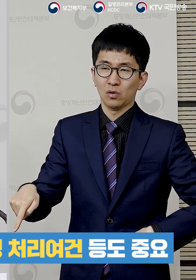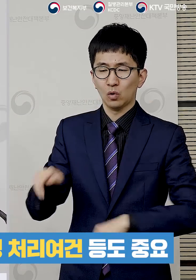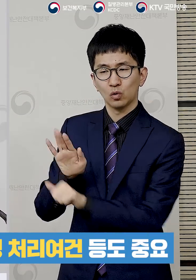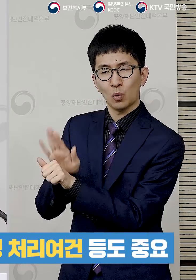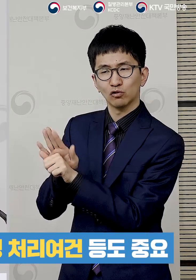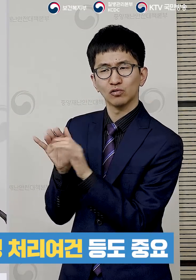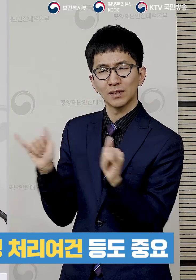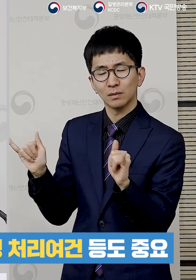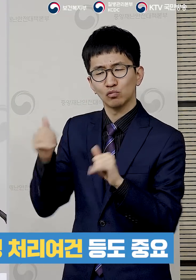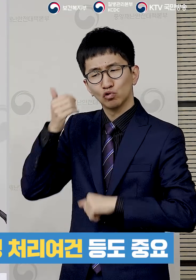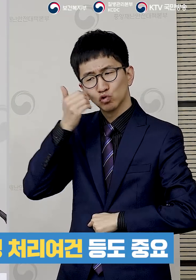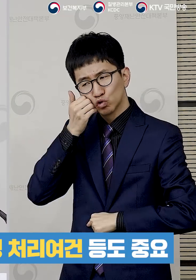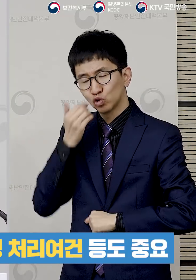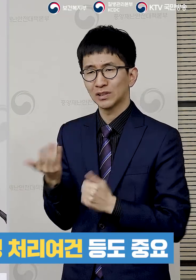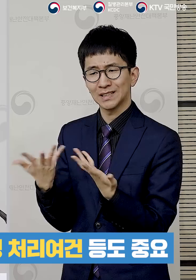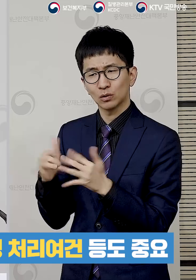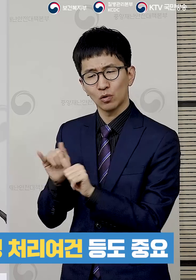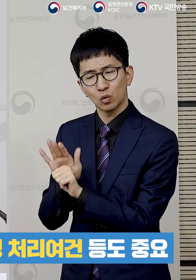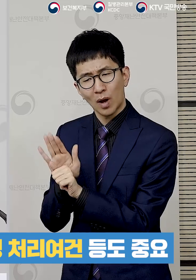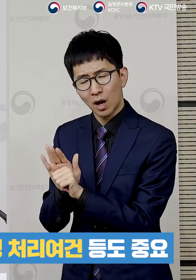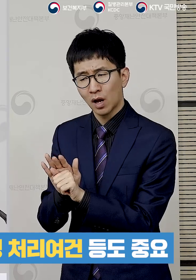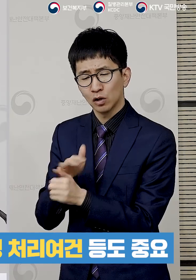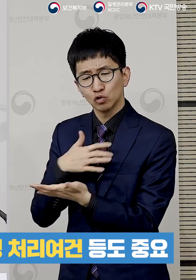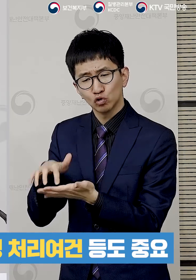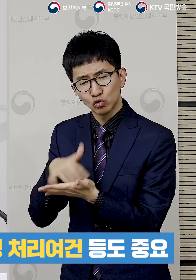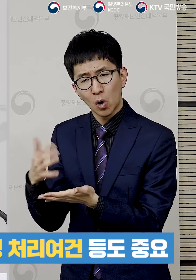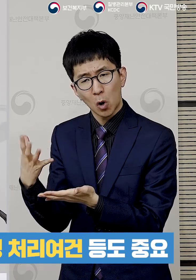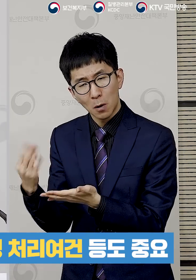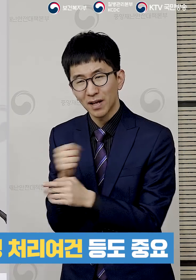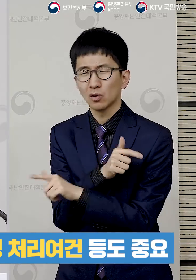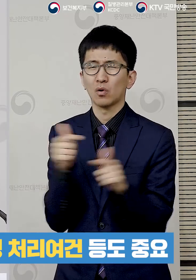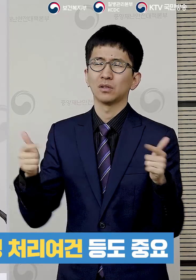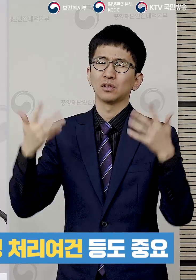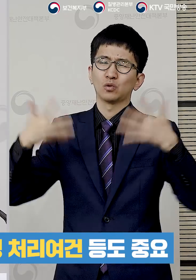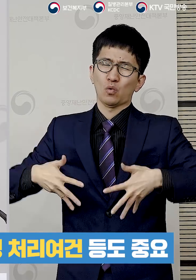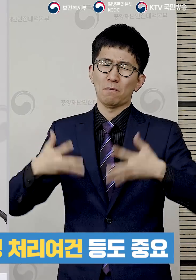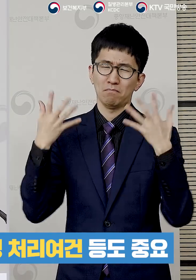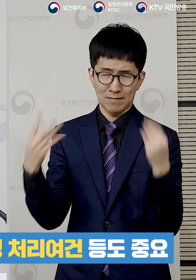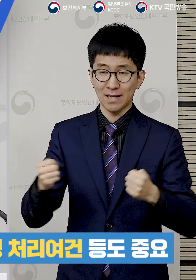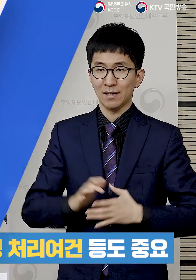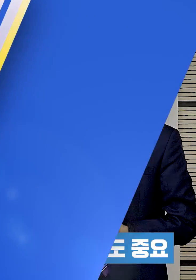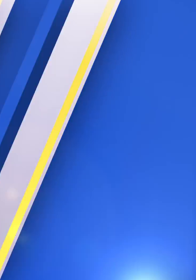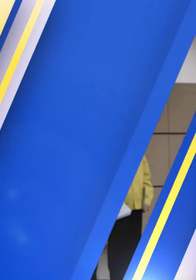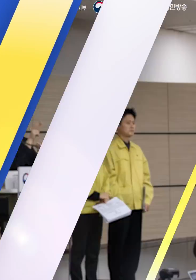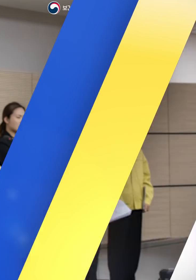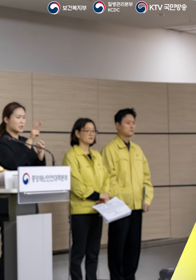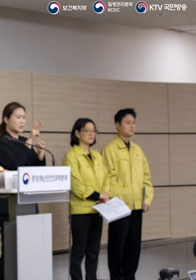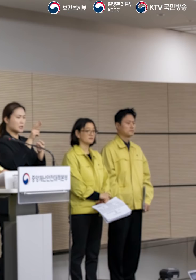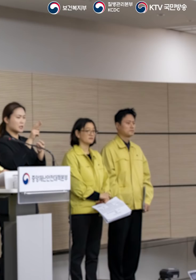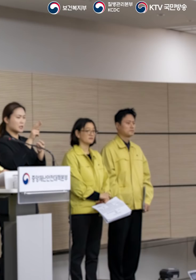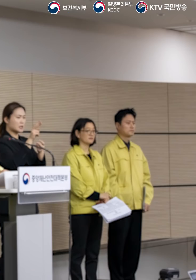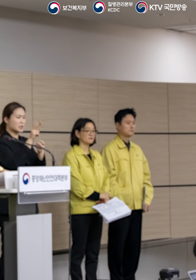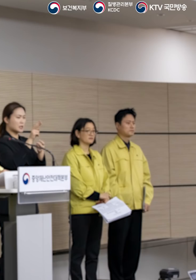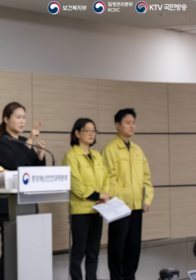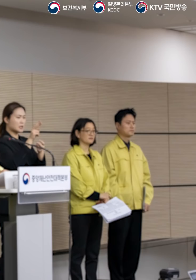할 수 있는 인력을 확보하고 가동하게 할 것인지, 이러한 것들이 중요한 조건들입니다.